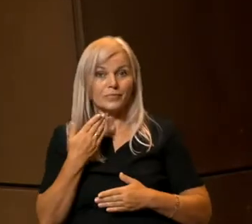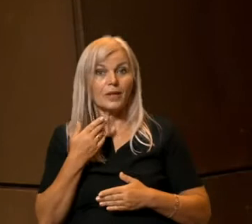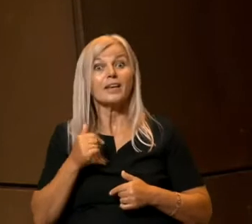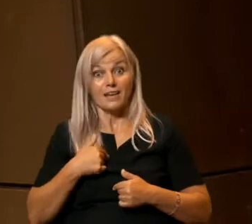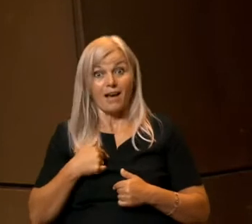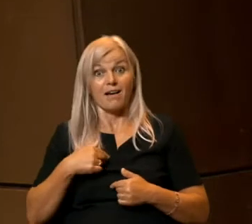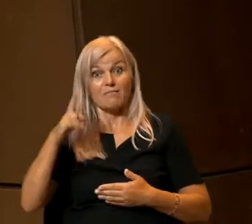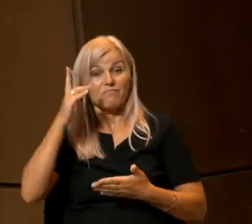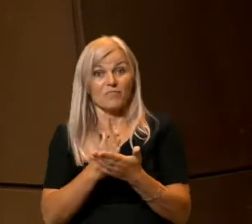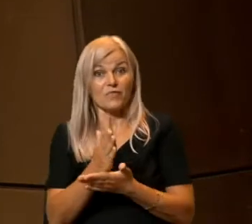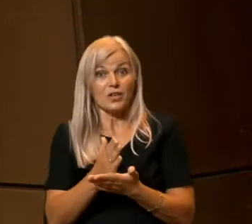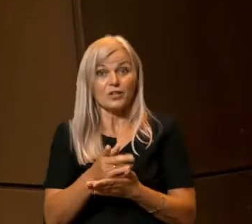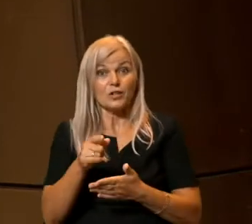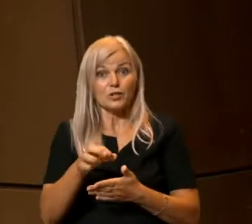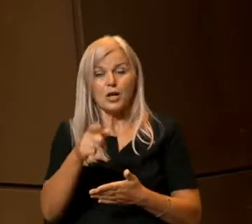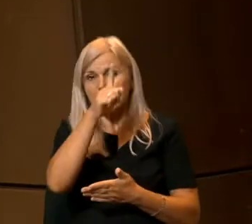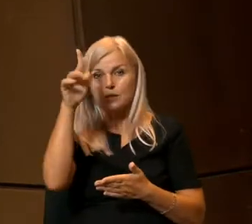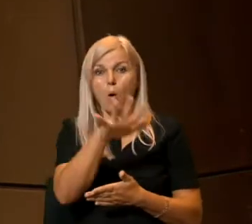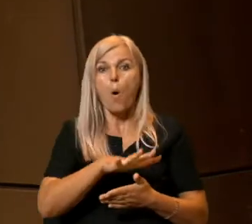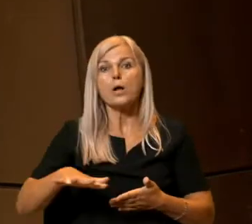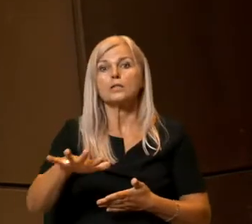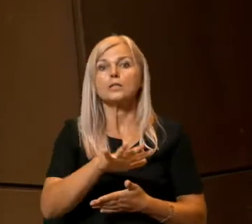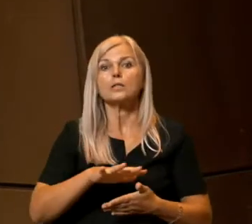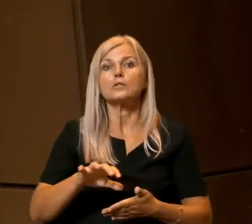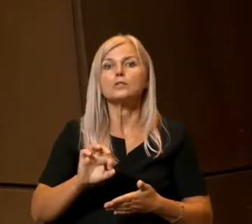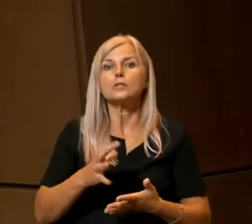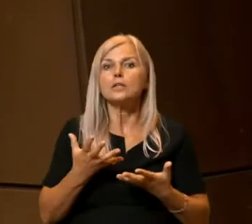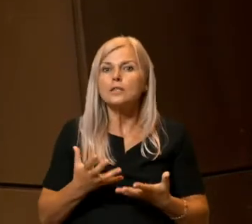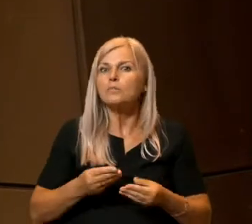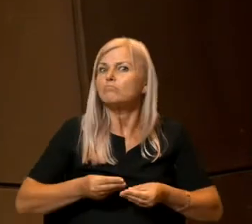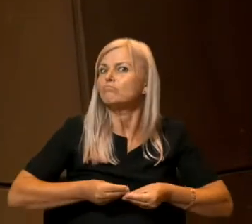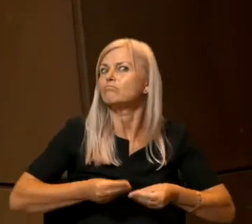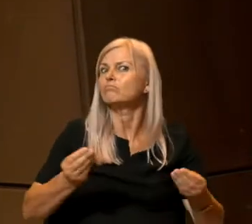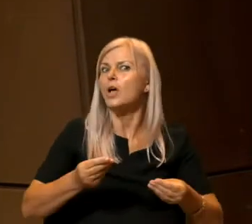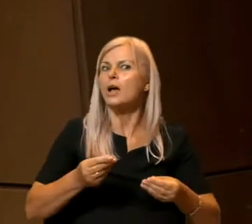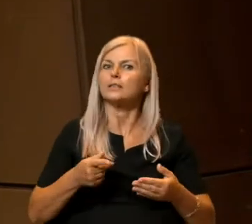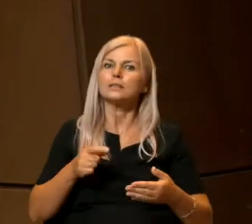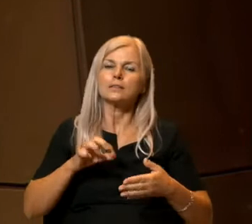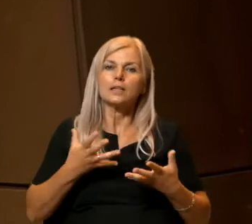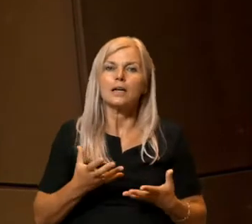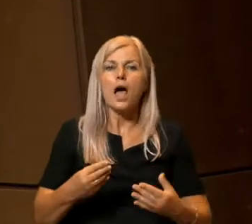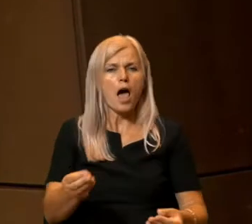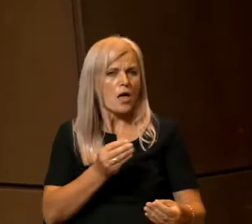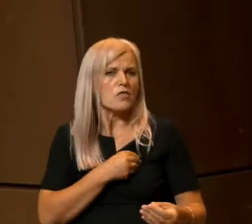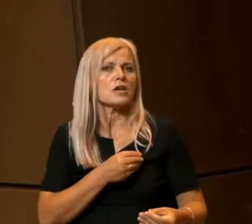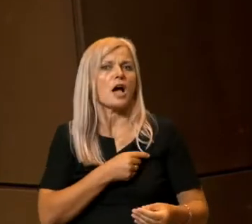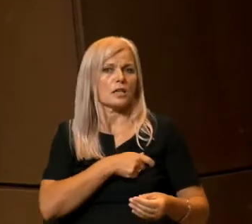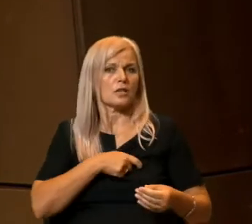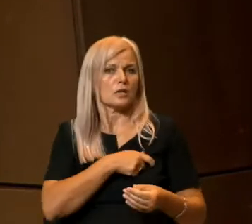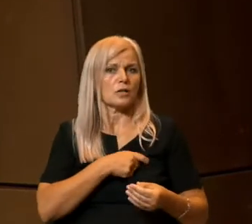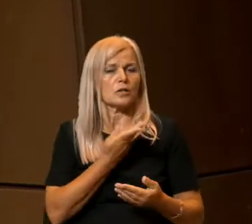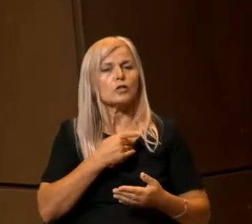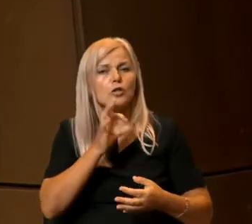że społeczeństwo, do którego powinniśmy dążyć, i etyka solidarności, czy